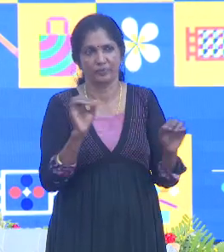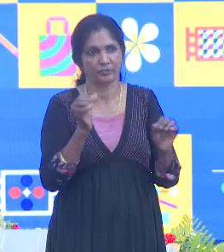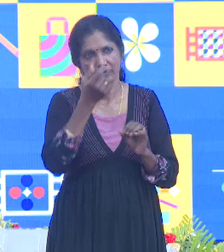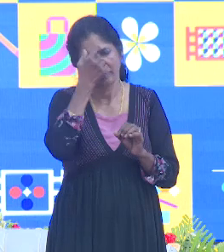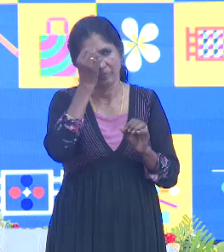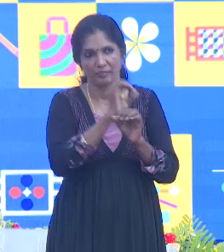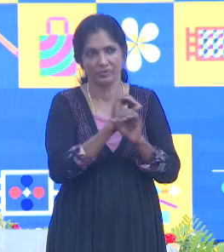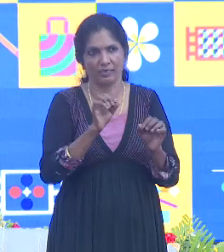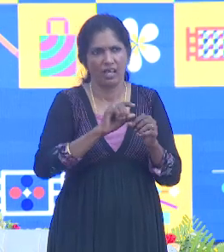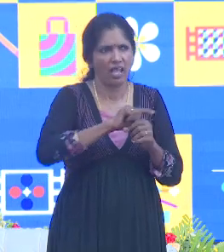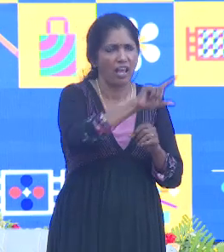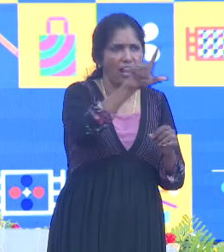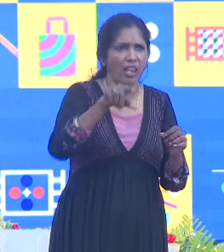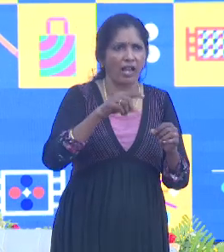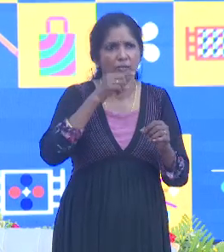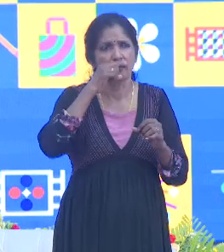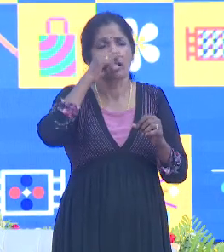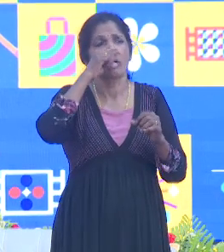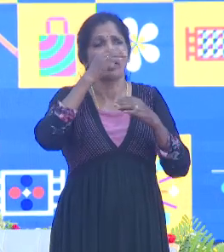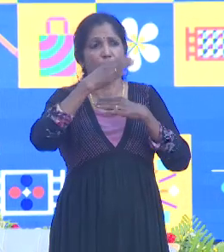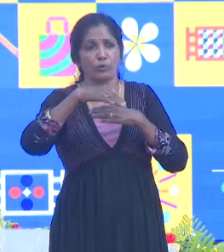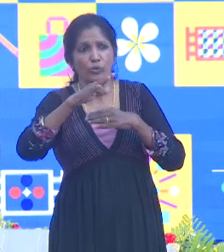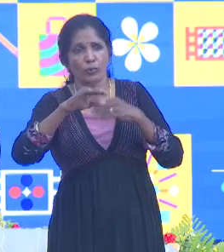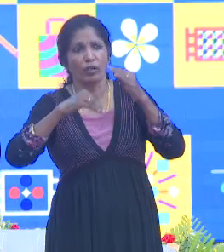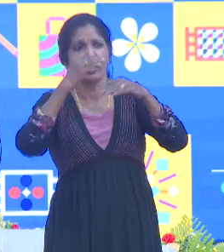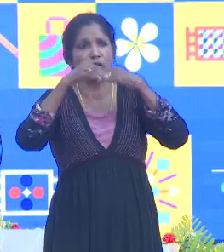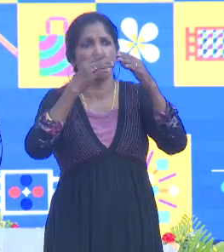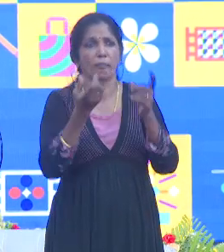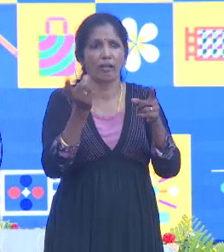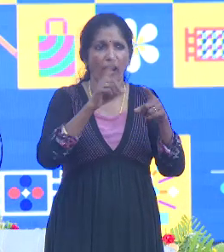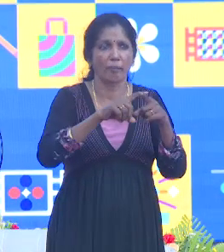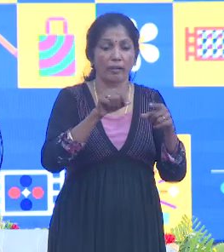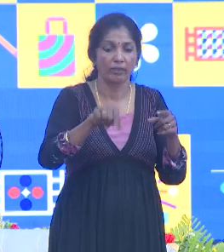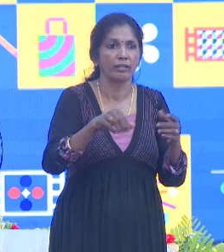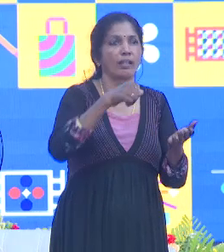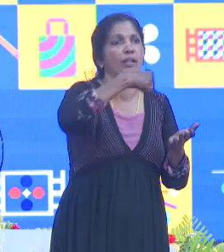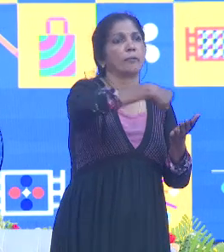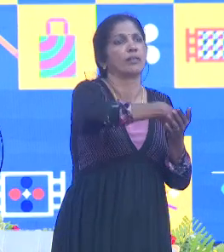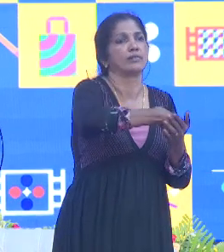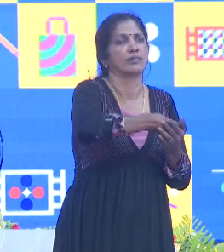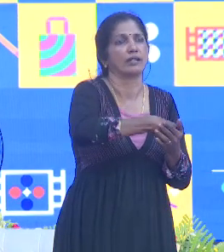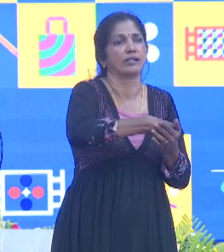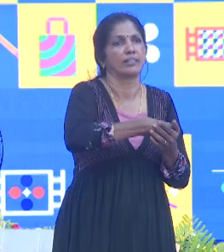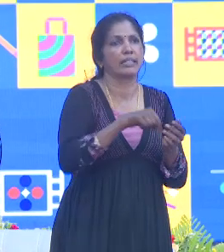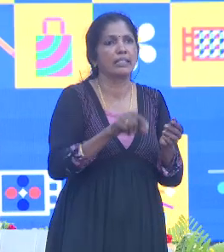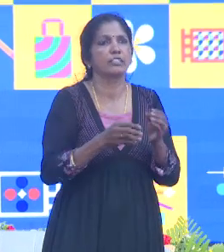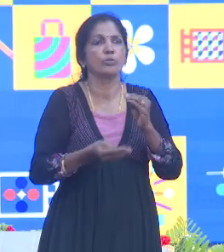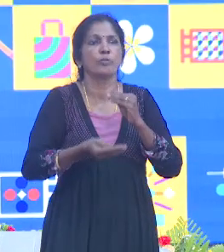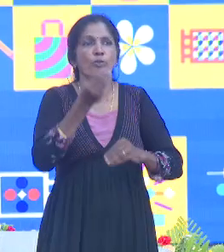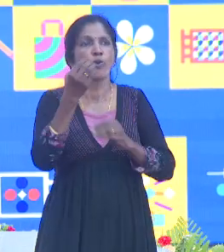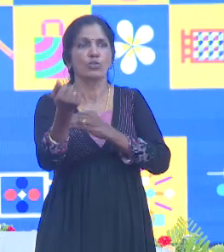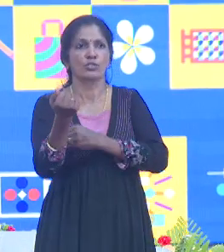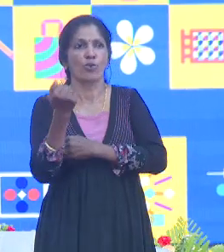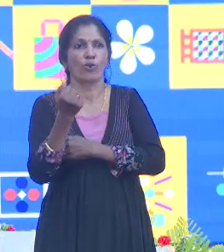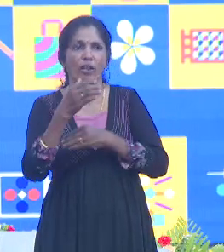എല്ലാ മേഖലയിലേക്കും അവനെ വളരാൻ കഴിഞ്ഞത്, ഉയരാൻ കഴിഞ്ഞത് ഇതിൻ്റെയൊക്കെ അടിസ്ഥാനത്തിലാണ്. അത് കൂടുതൽ ശക്തമായി